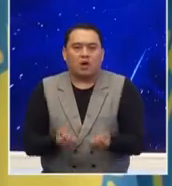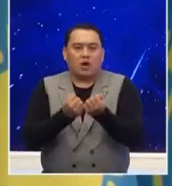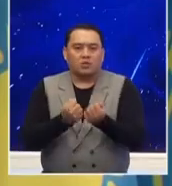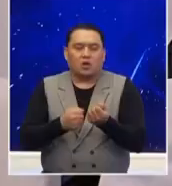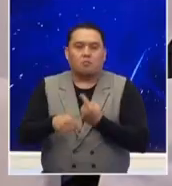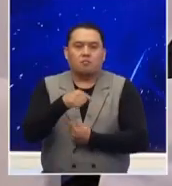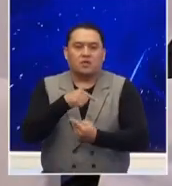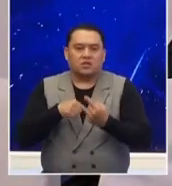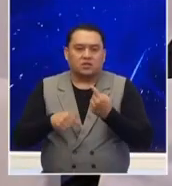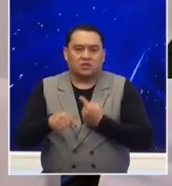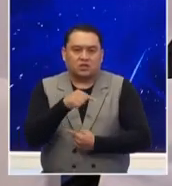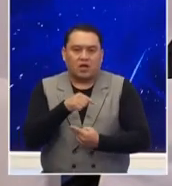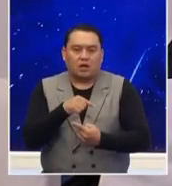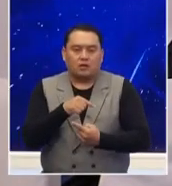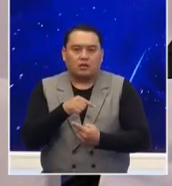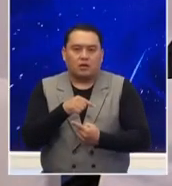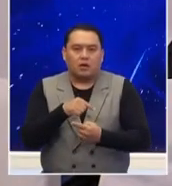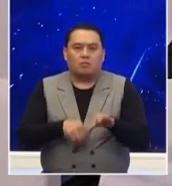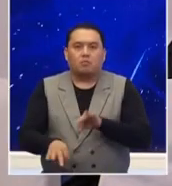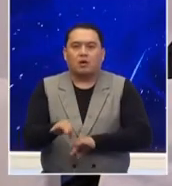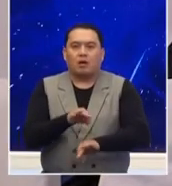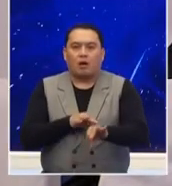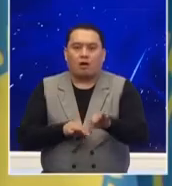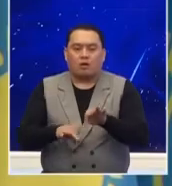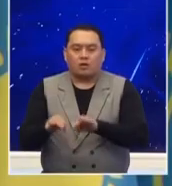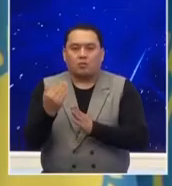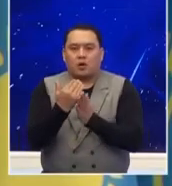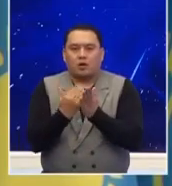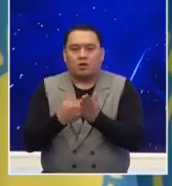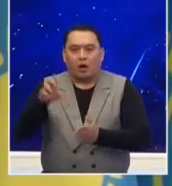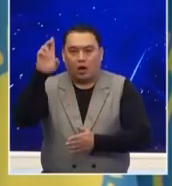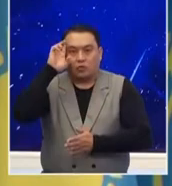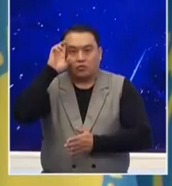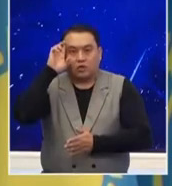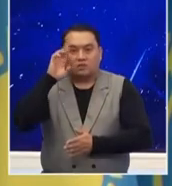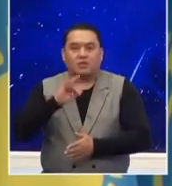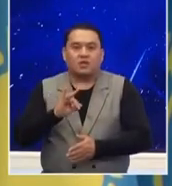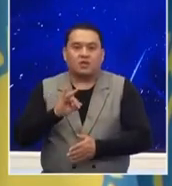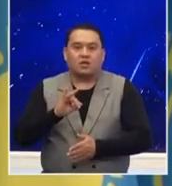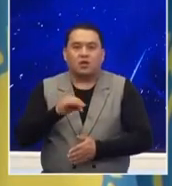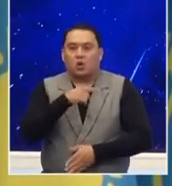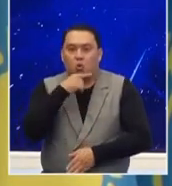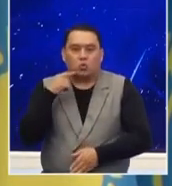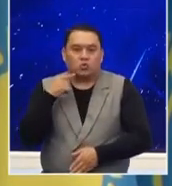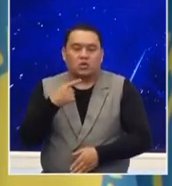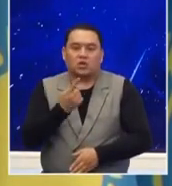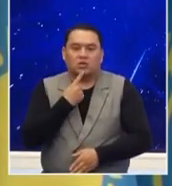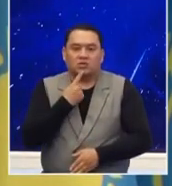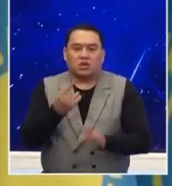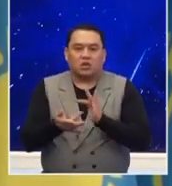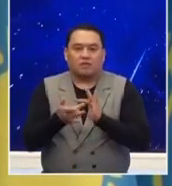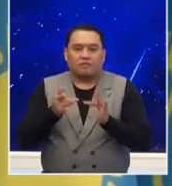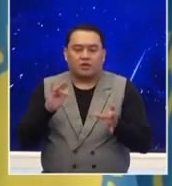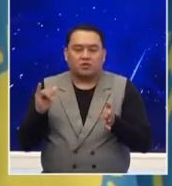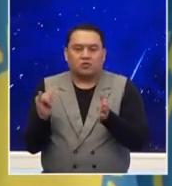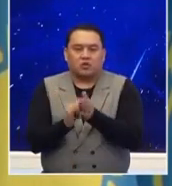субъектов малого и среднего бизнеса. Проект предвыборной программы на государственном и русском языках размещен на сайте